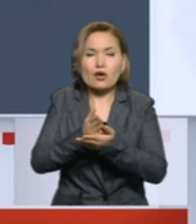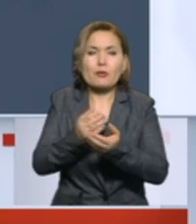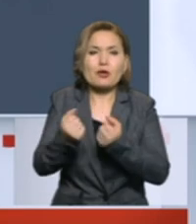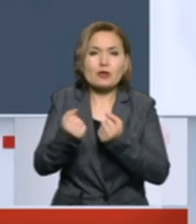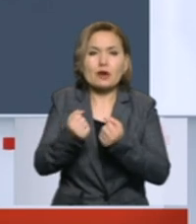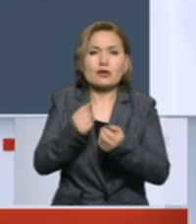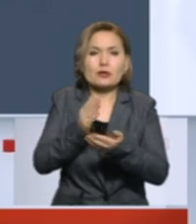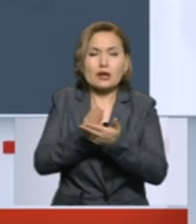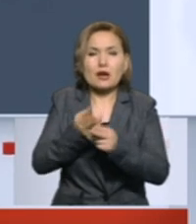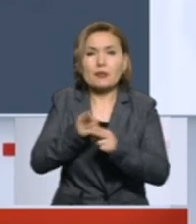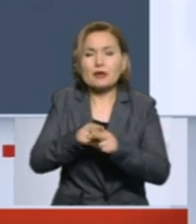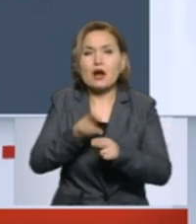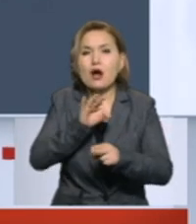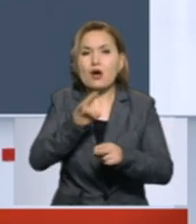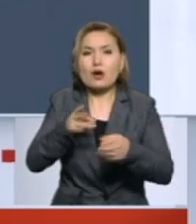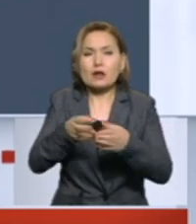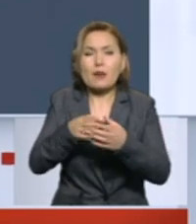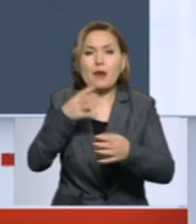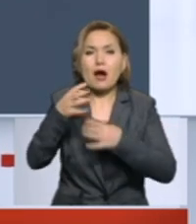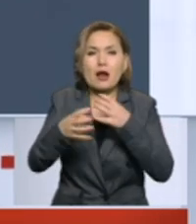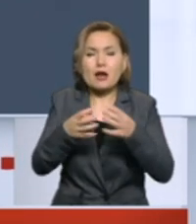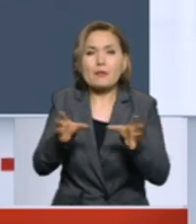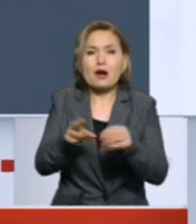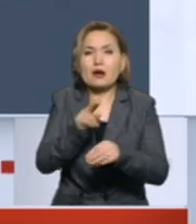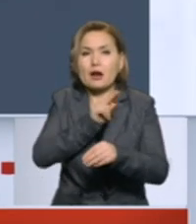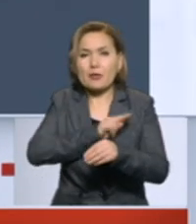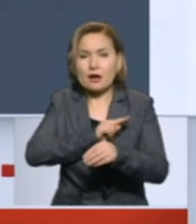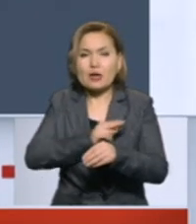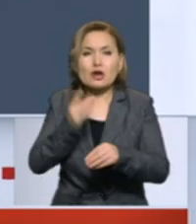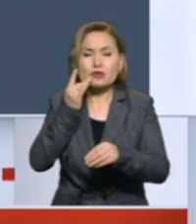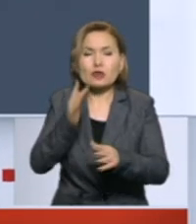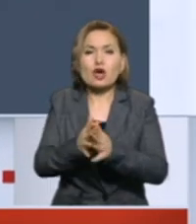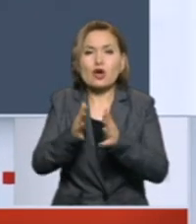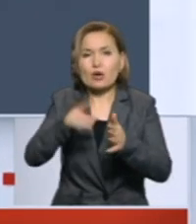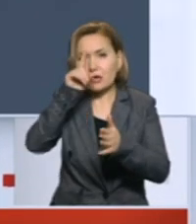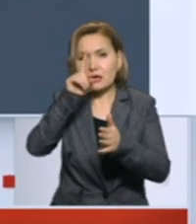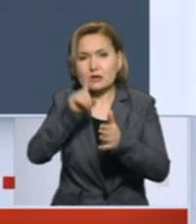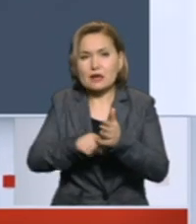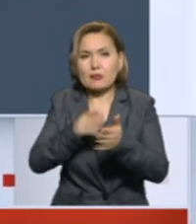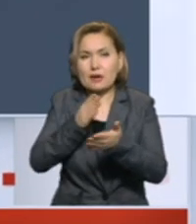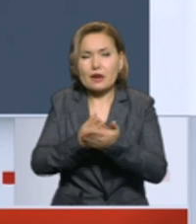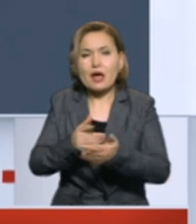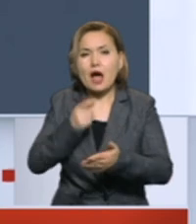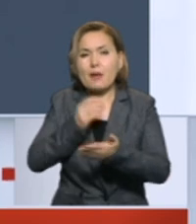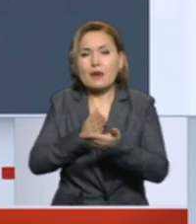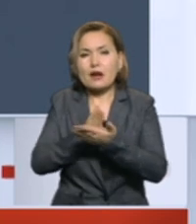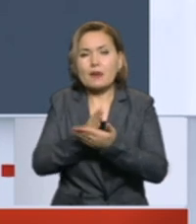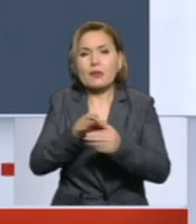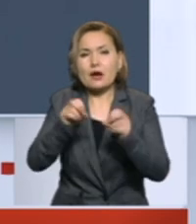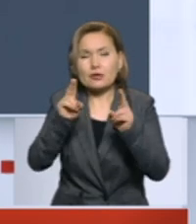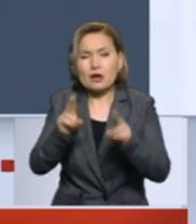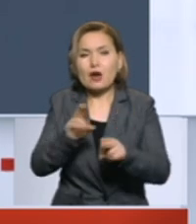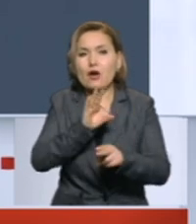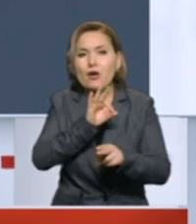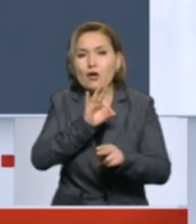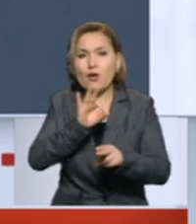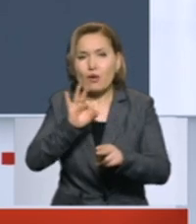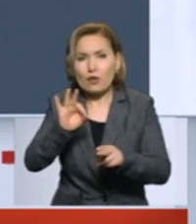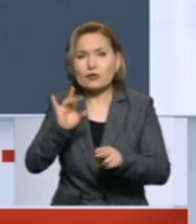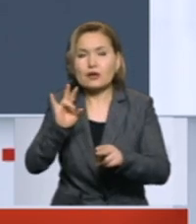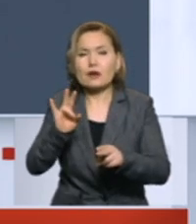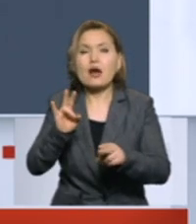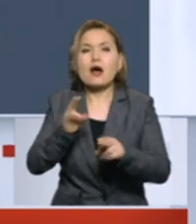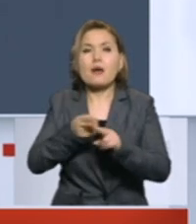көмектеседі. Сондай-ақ Біркен ұлттар ұйымы мен халықаралық әріптестер тарапынан зор сенімге ие болдық. Әскери қызметшілердің Біркен ұлттар